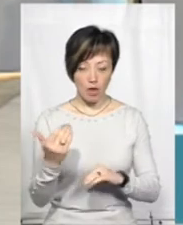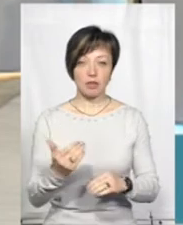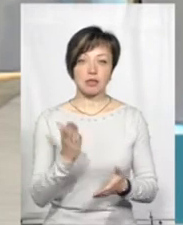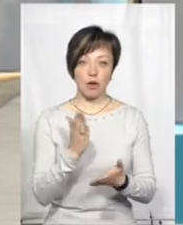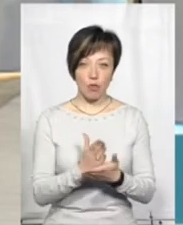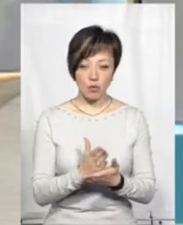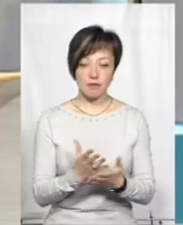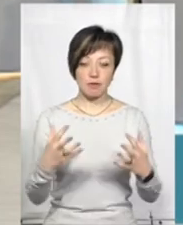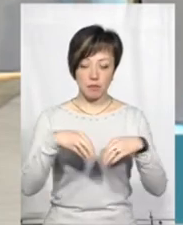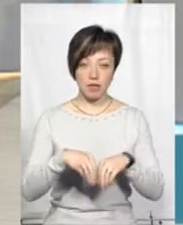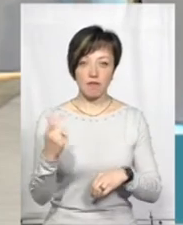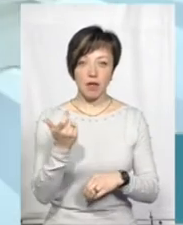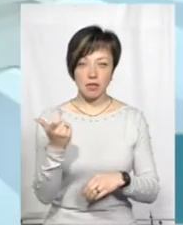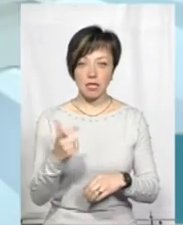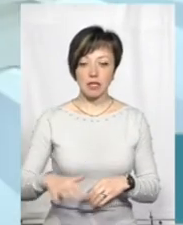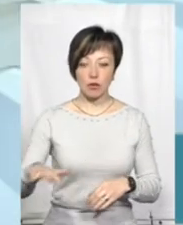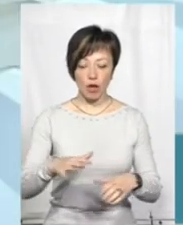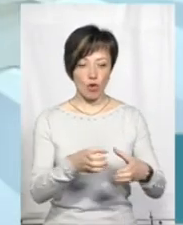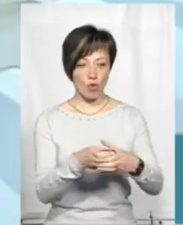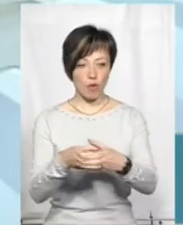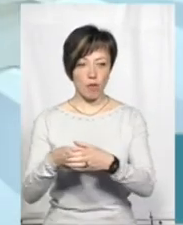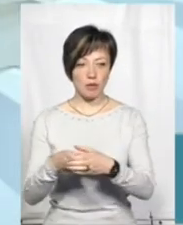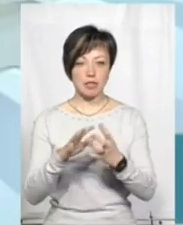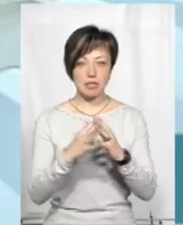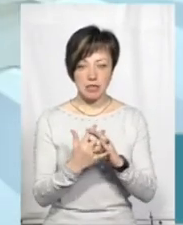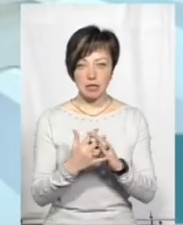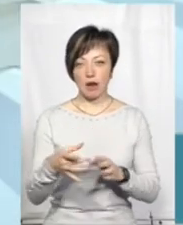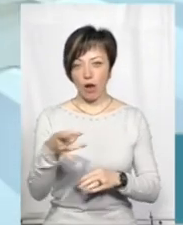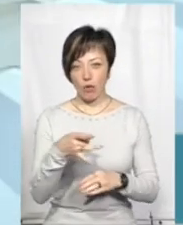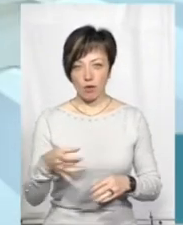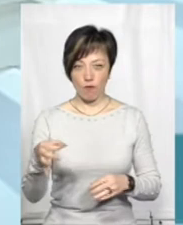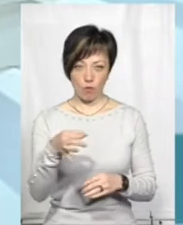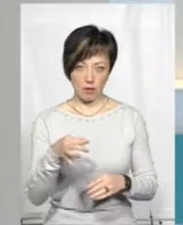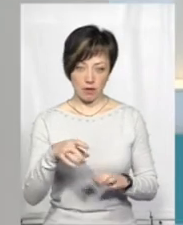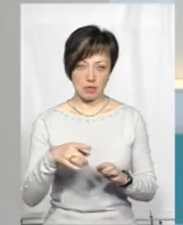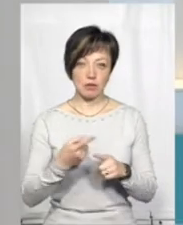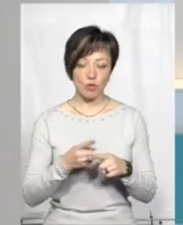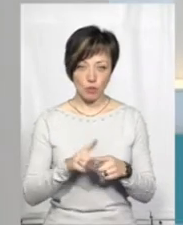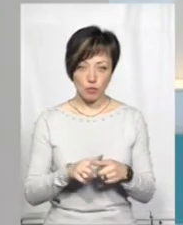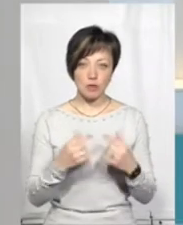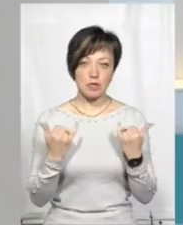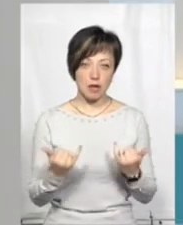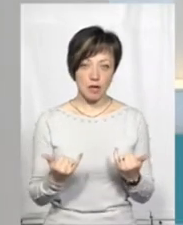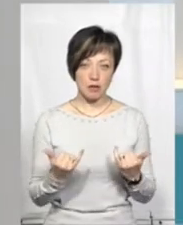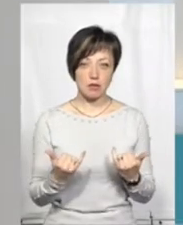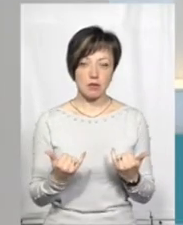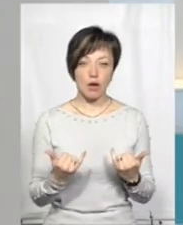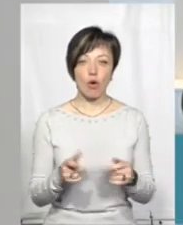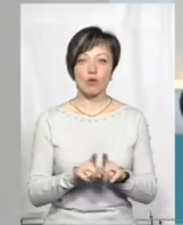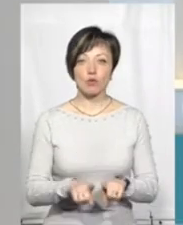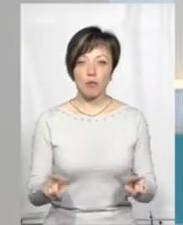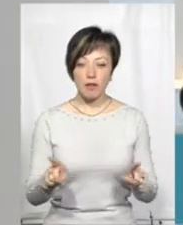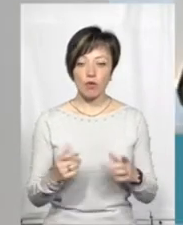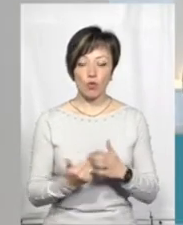він знаходиться у спільній власності територіальних громад сіл, селищ, там, районів області. І тому зараз,